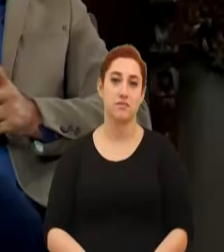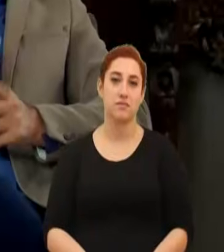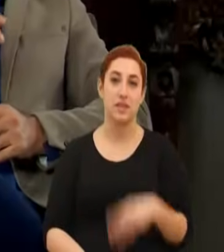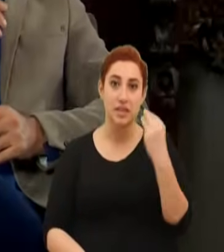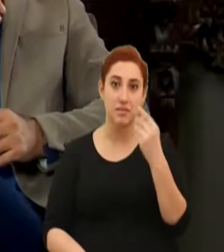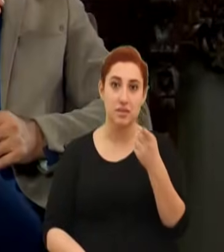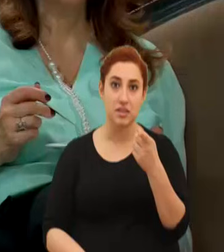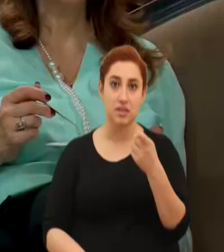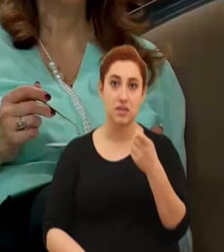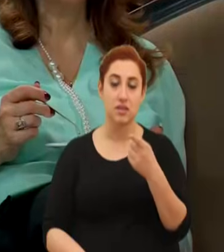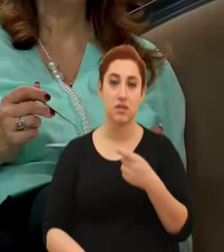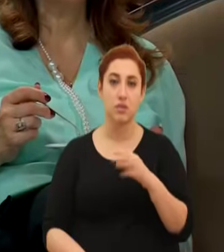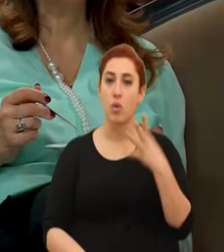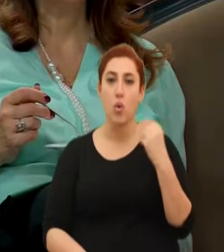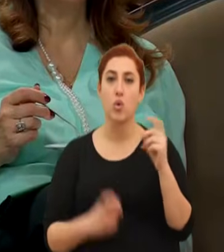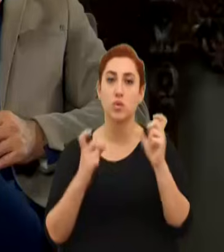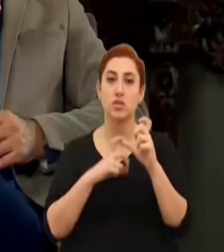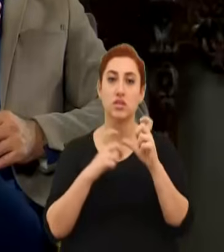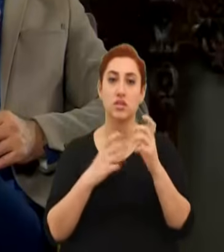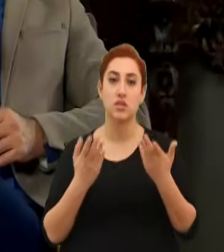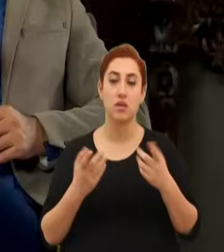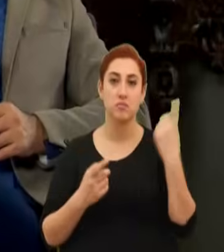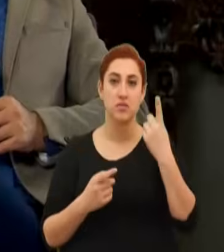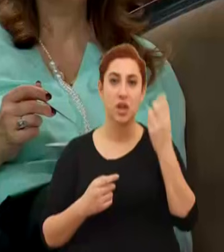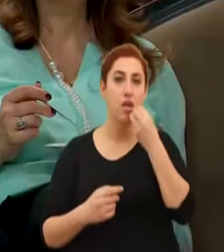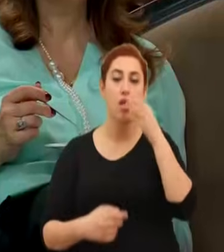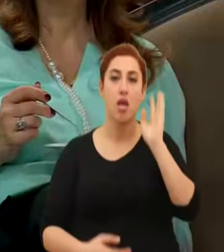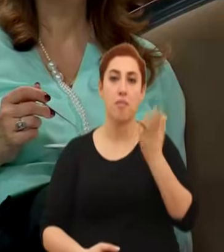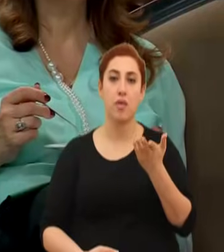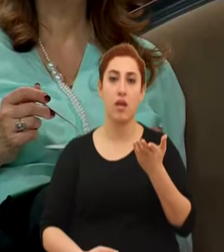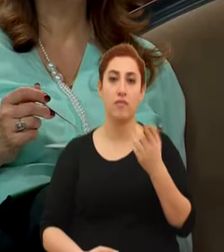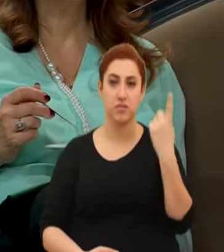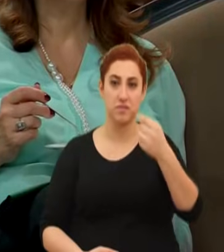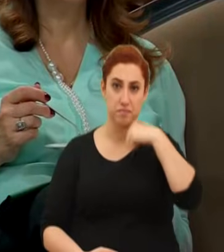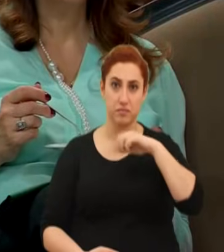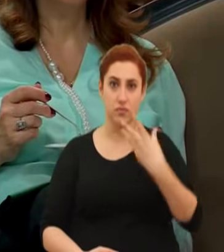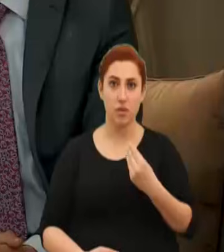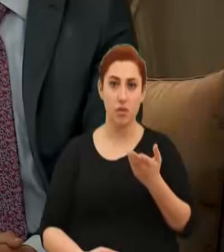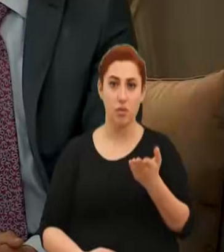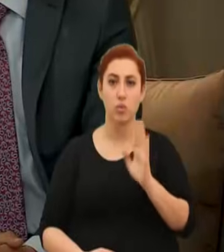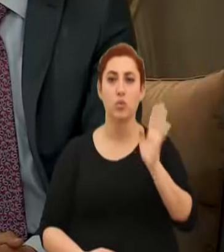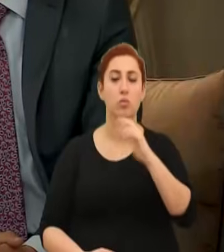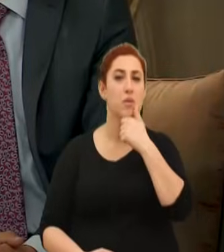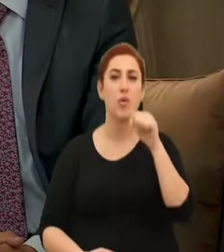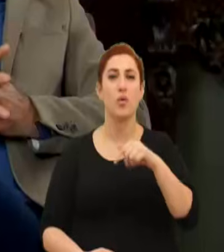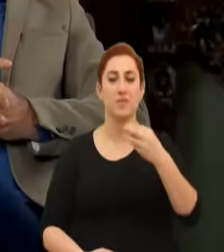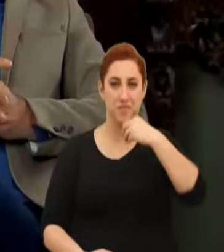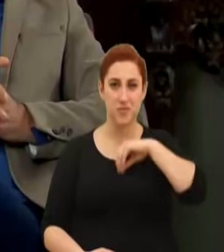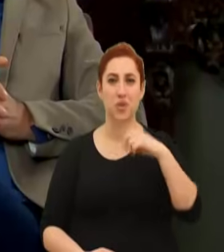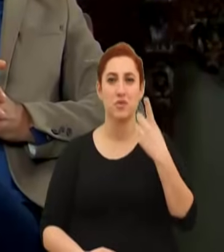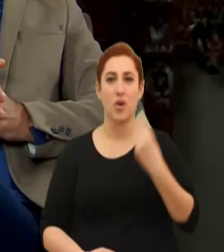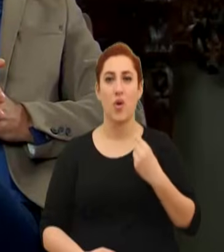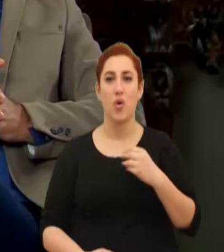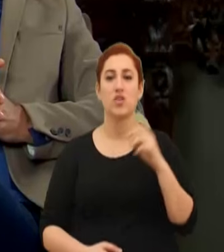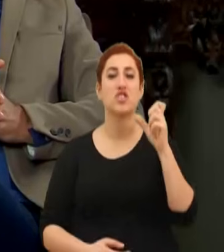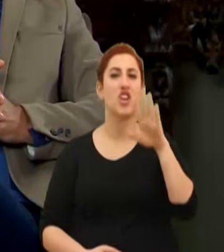İyi misin canım? Ne oldu sen? Bir şey de yemedim. Bir şey mi kaçtı boğazına? Yok baba, öyle yutkunurken oldu